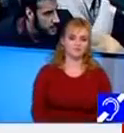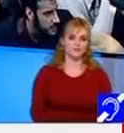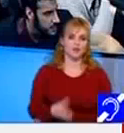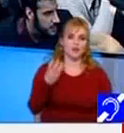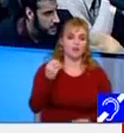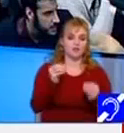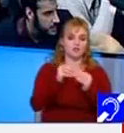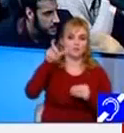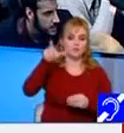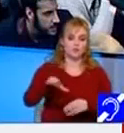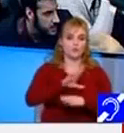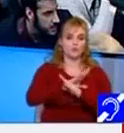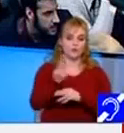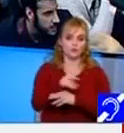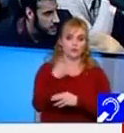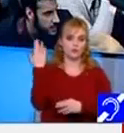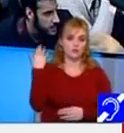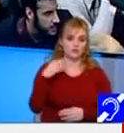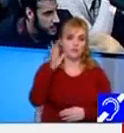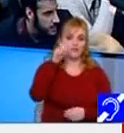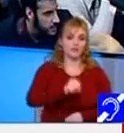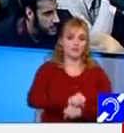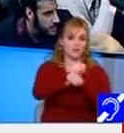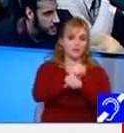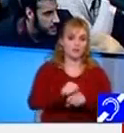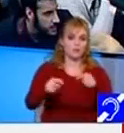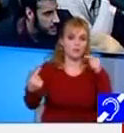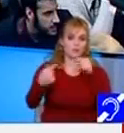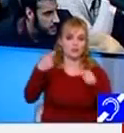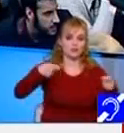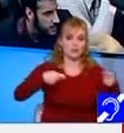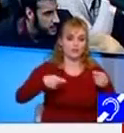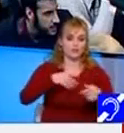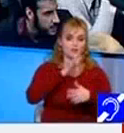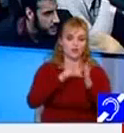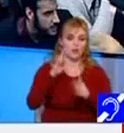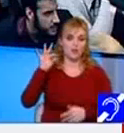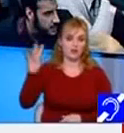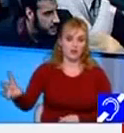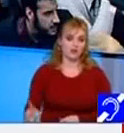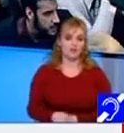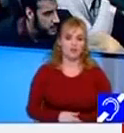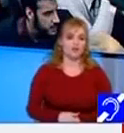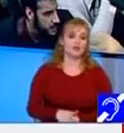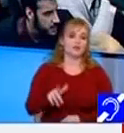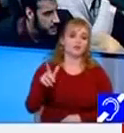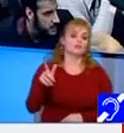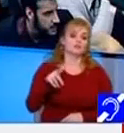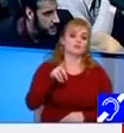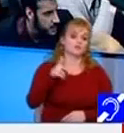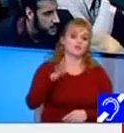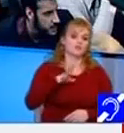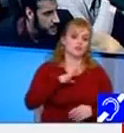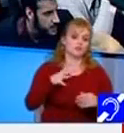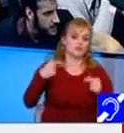Încă 10 persoane au murit noaptea trecută în timpul protestelor antiguvernamentale din Iran. Incidentul a avut loc în pofida apelului la calm